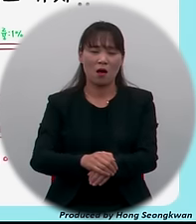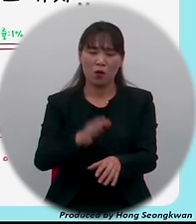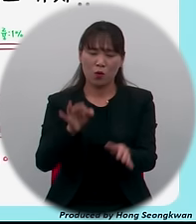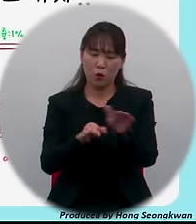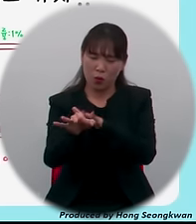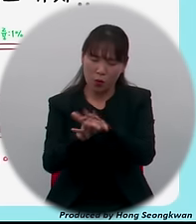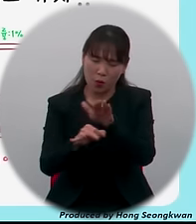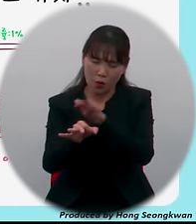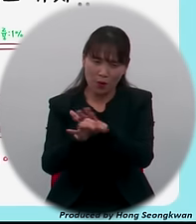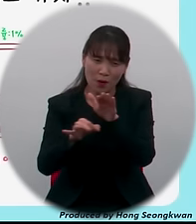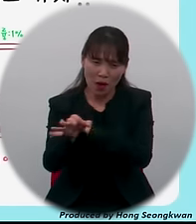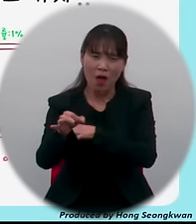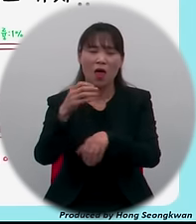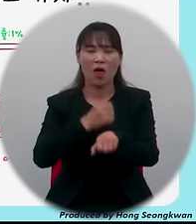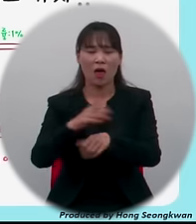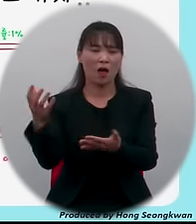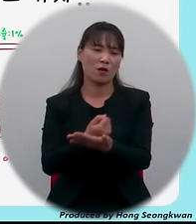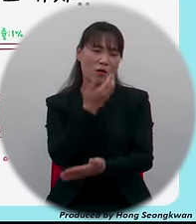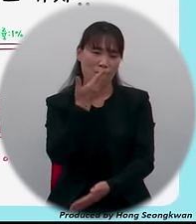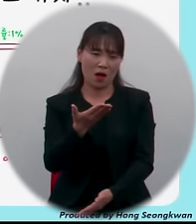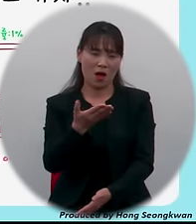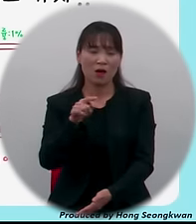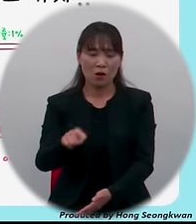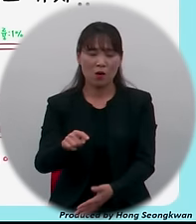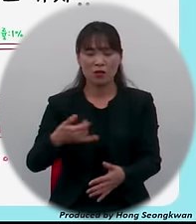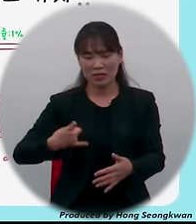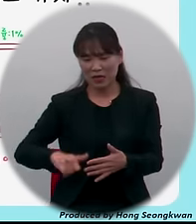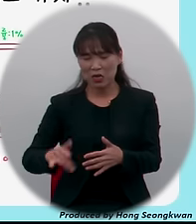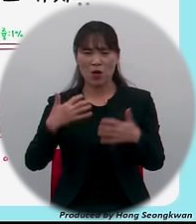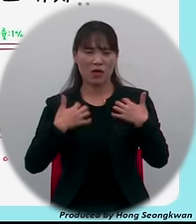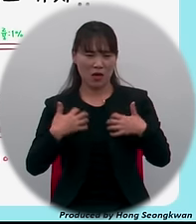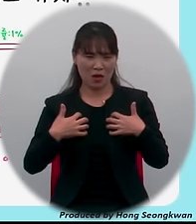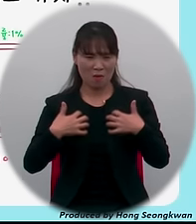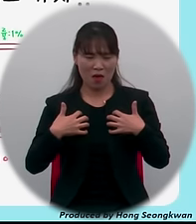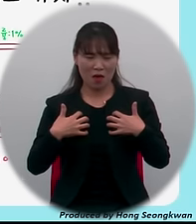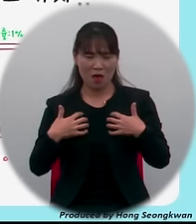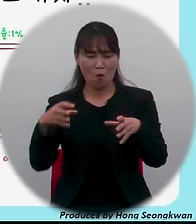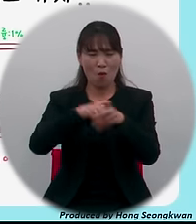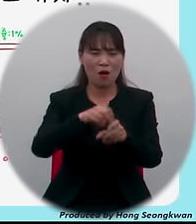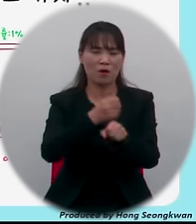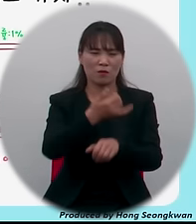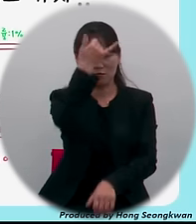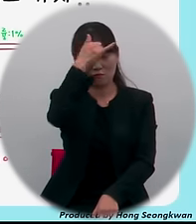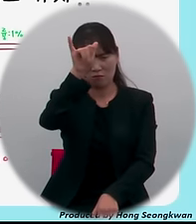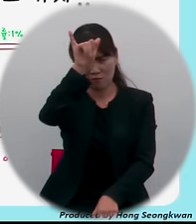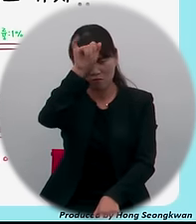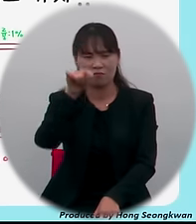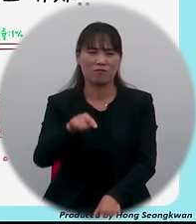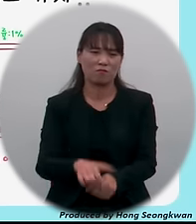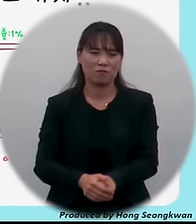아이들 게임에 넣거나 하는 경우는 굉장히 비윤리적이라고 할 수 있습니다 그런데 그걸로 끝나는게 아니라 컴플리트